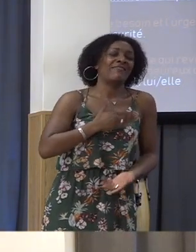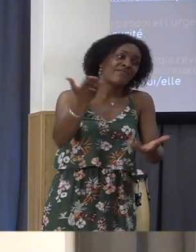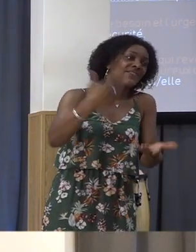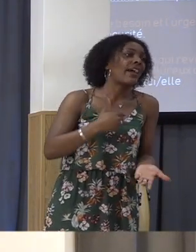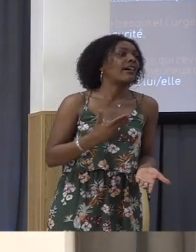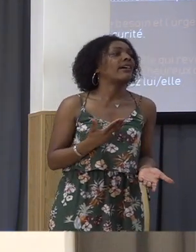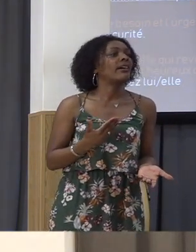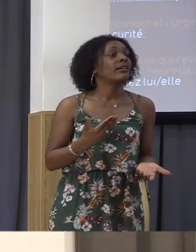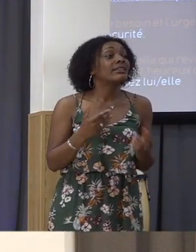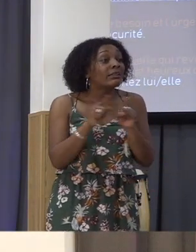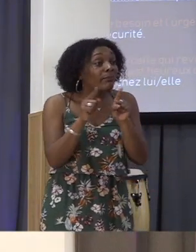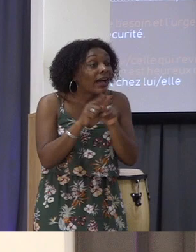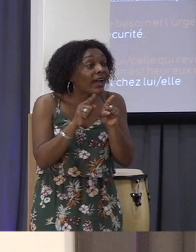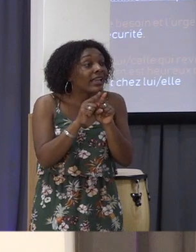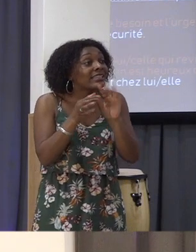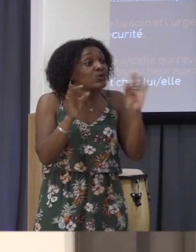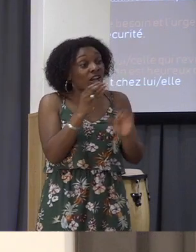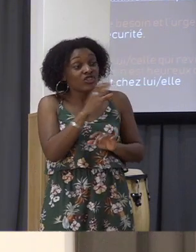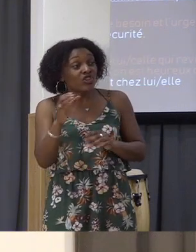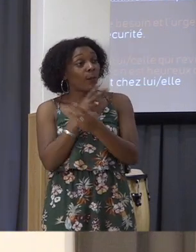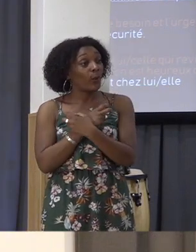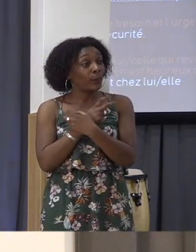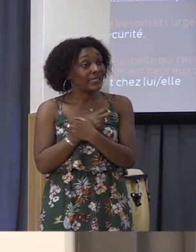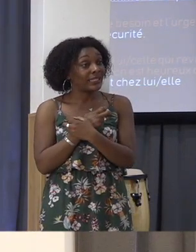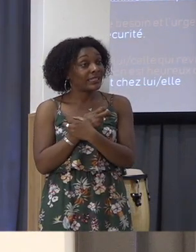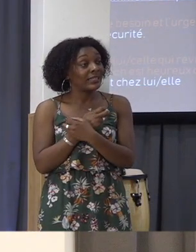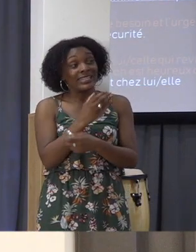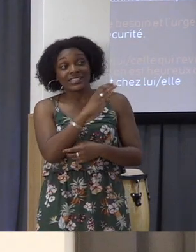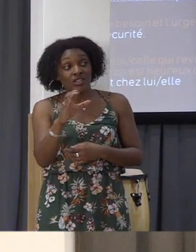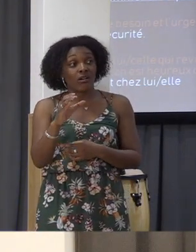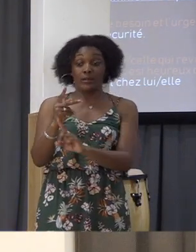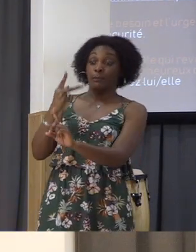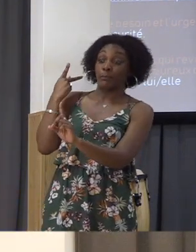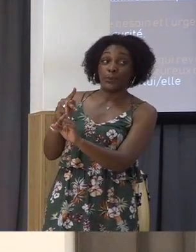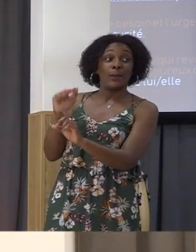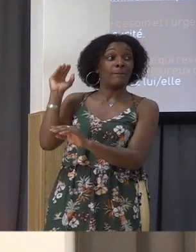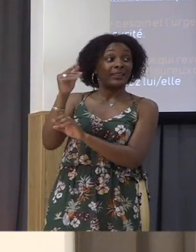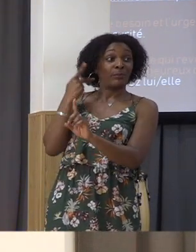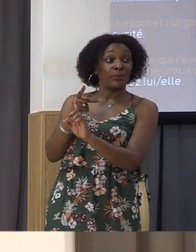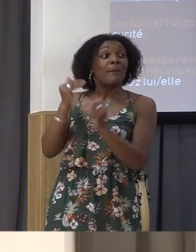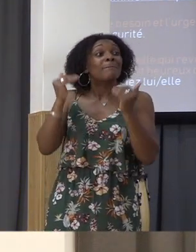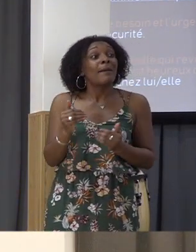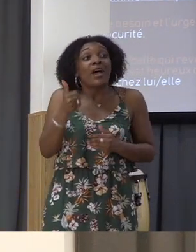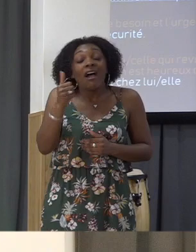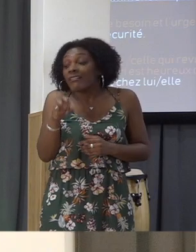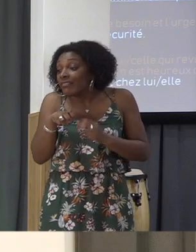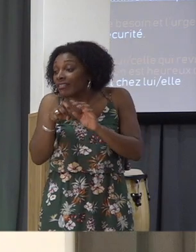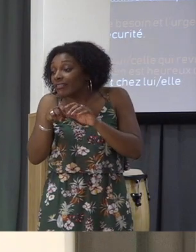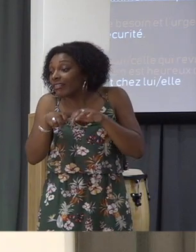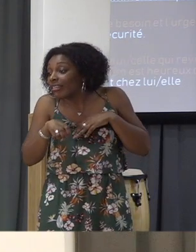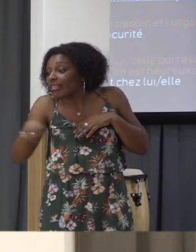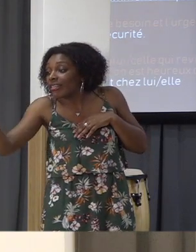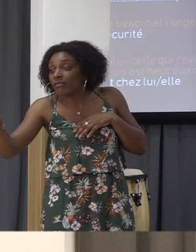Les 100 brebis appartiennent au maître, à l'homme. Même celle qui s'est égarée, elle fait partie de la